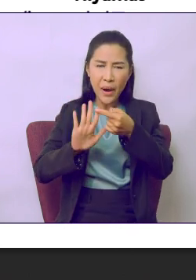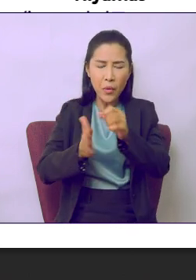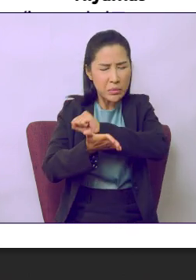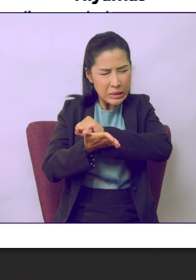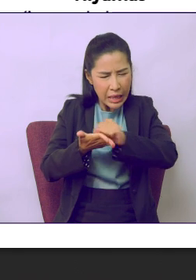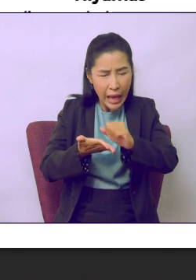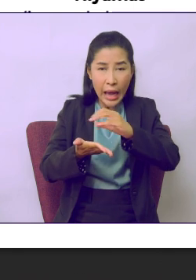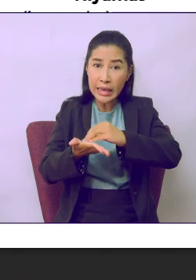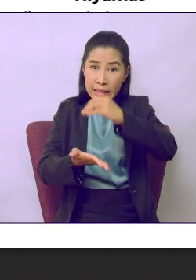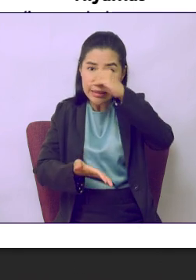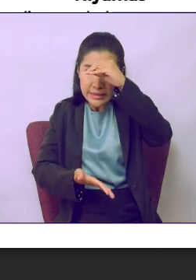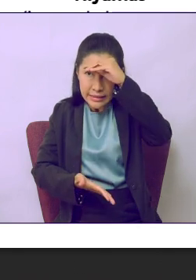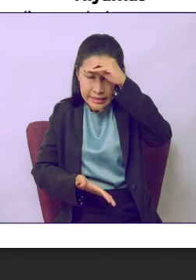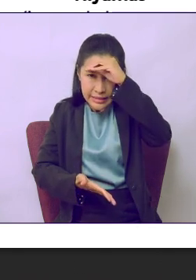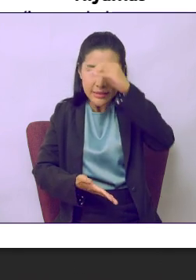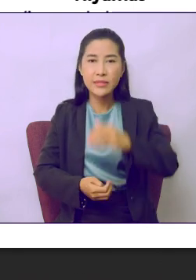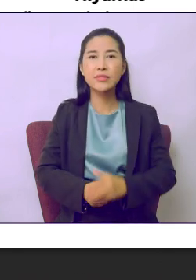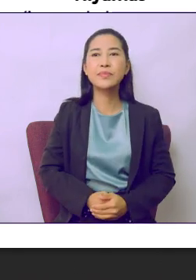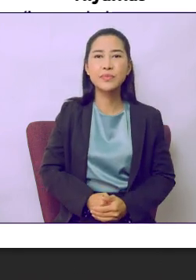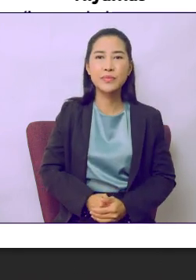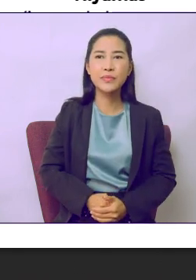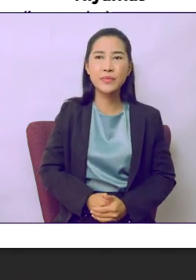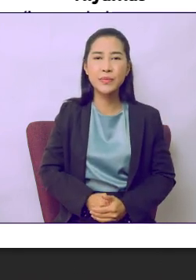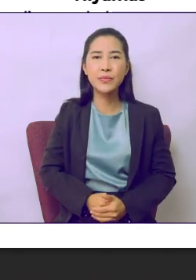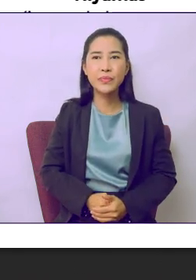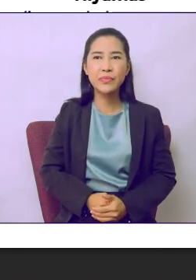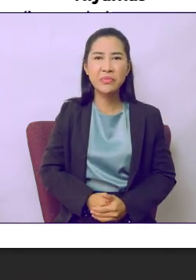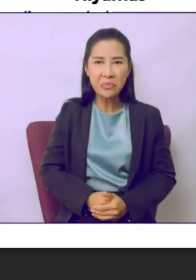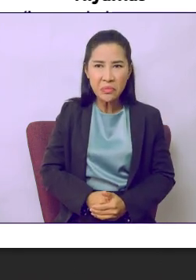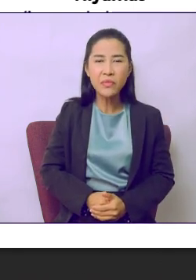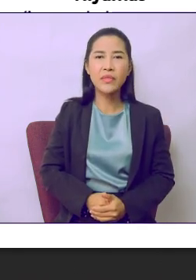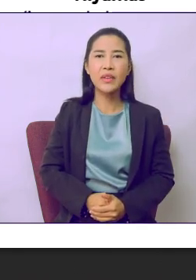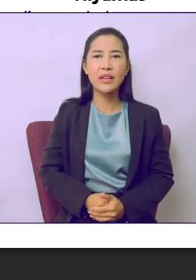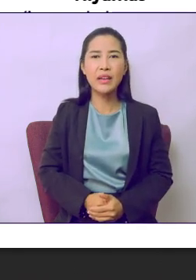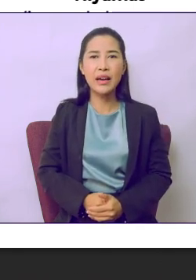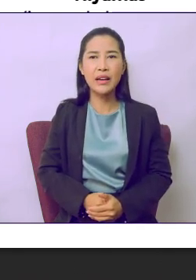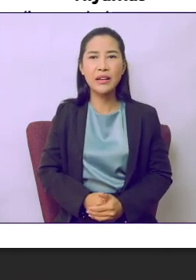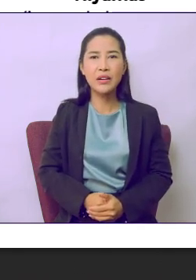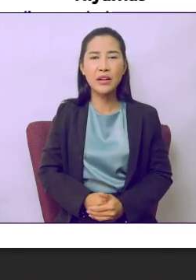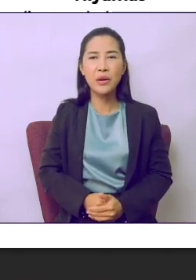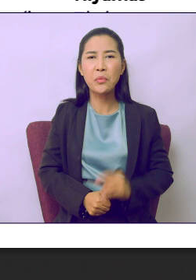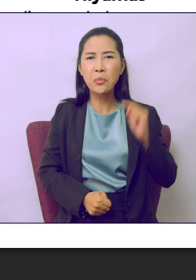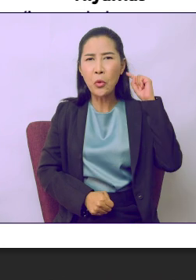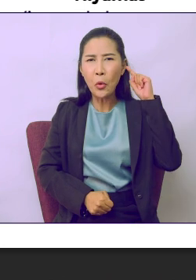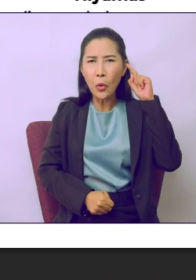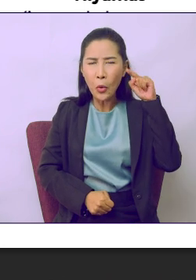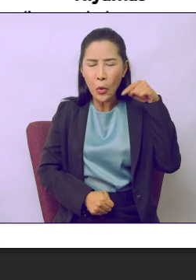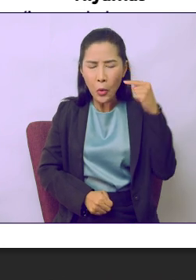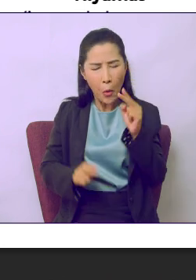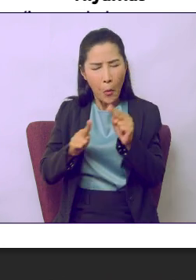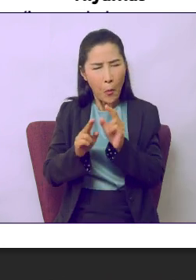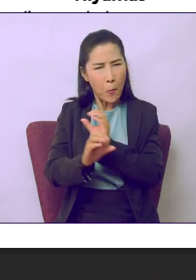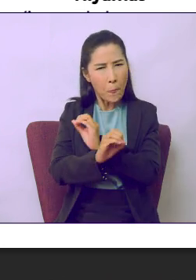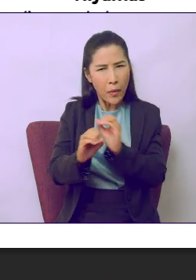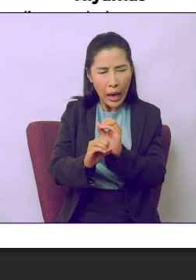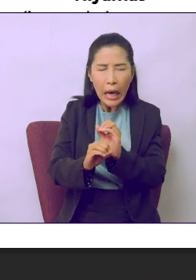ศึกษานะครับหรือว่าอ่าการนะครับอ่าพรหมจรรย์หรือว่าอ่าการการที่เชื่อในพระเจ้าของ